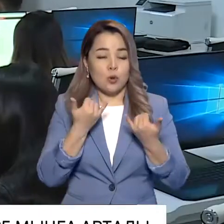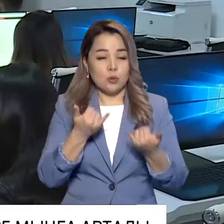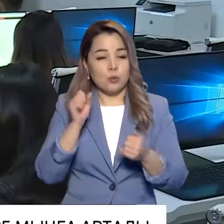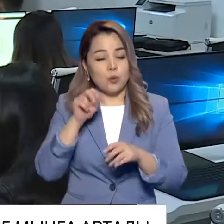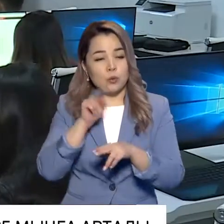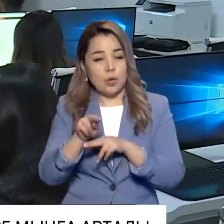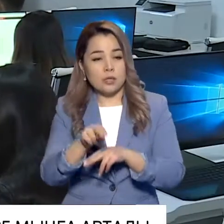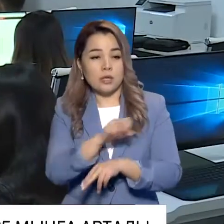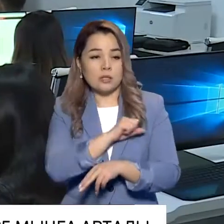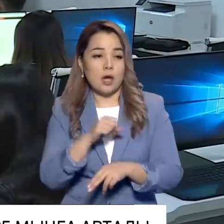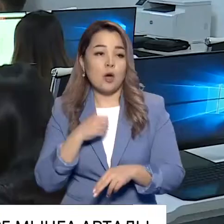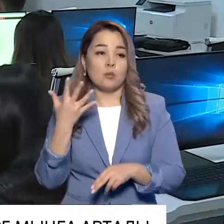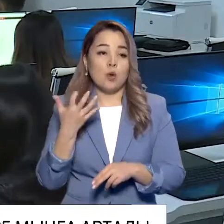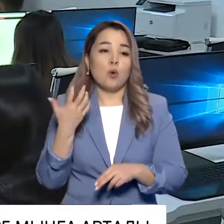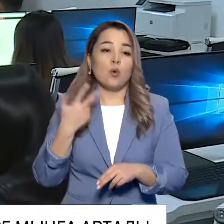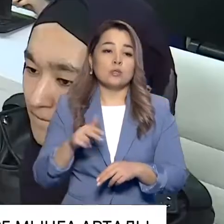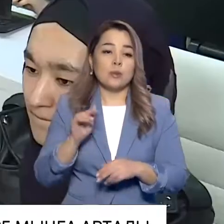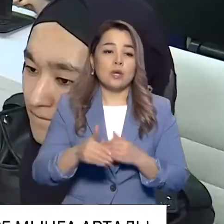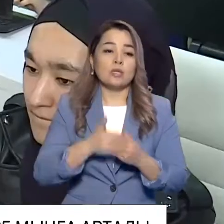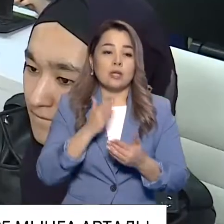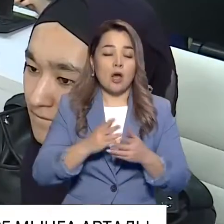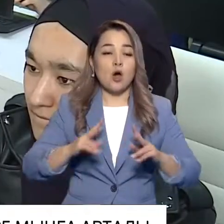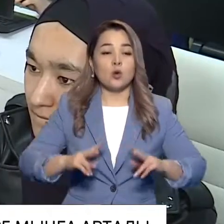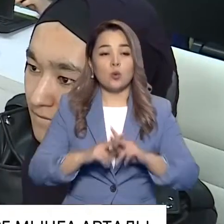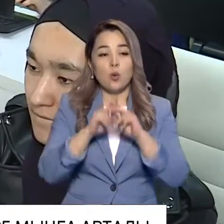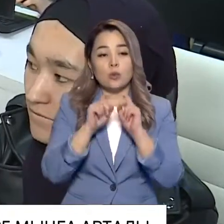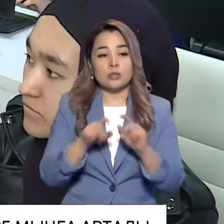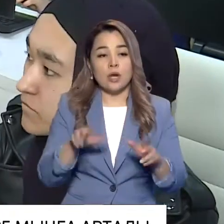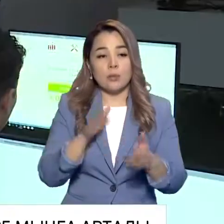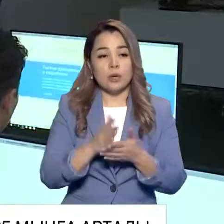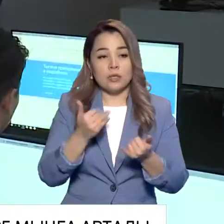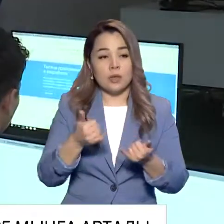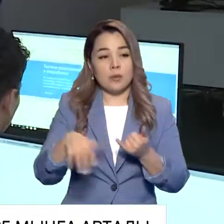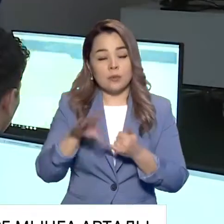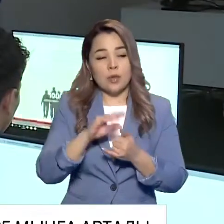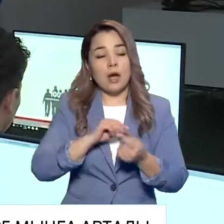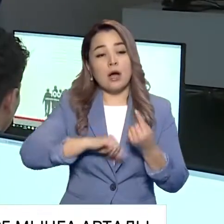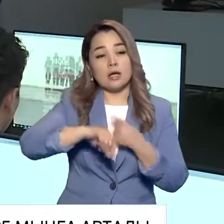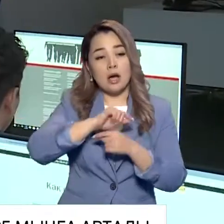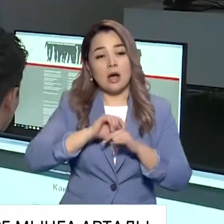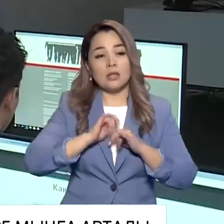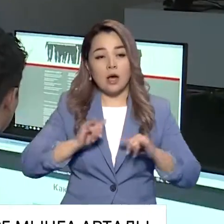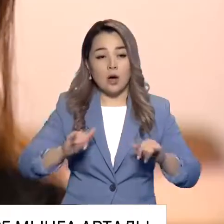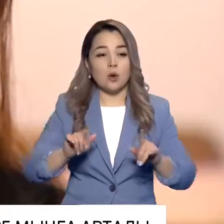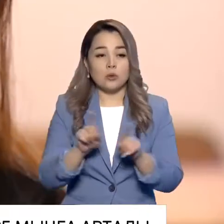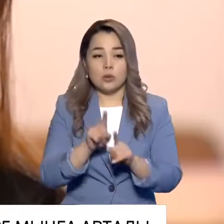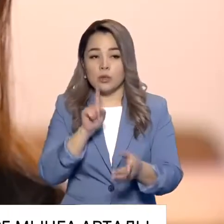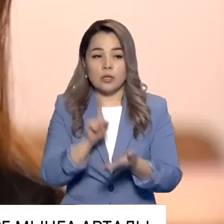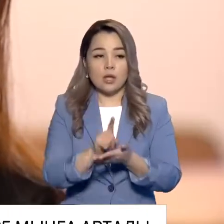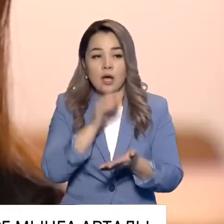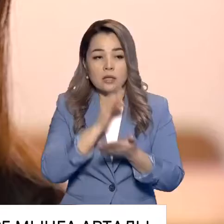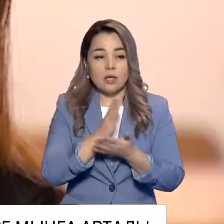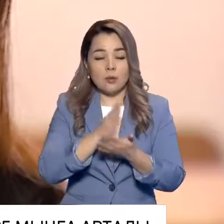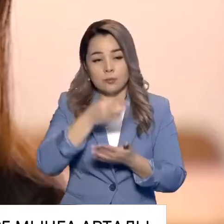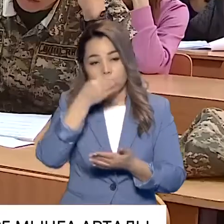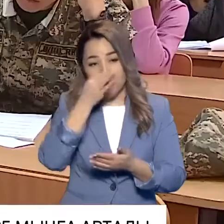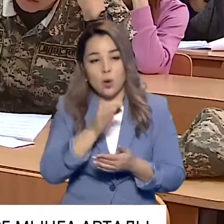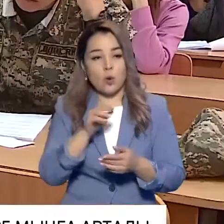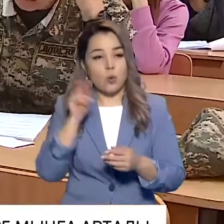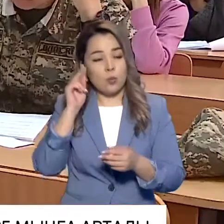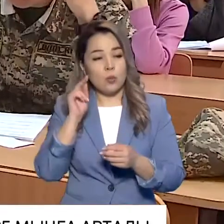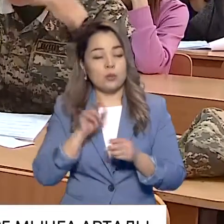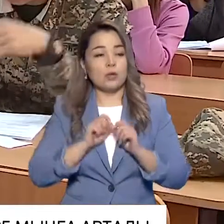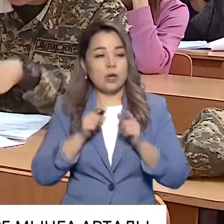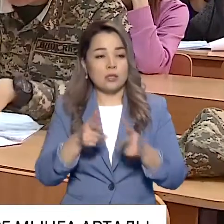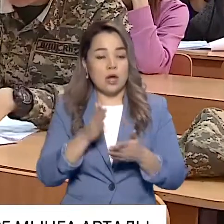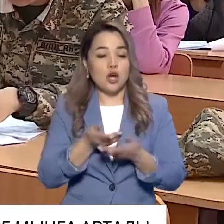Бүгінде елімізде 530-дан астам колледж бар. Сондықтан білім ошақтарын қолдайтын кәсіпорындар қатарын арттыру қажет. Осы мақсатта тәжірибеден өтуге келген